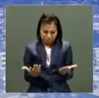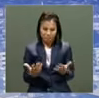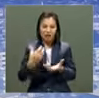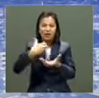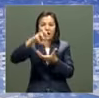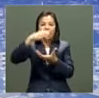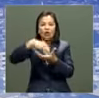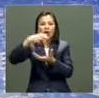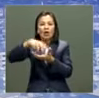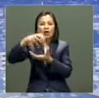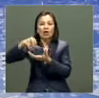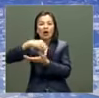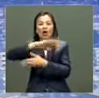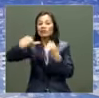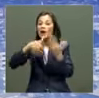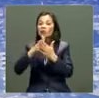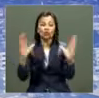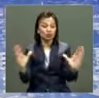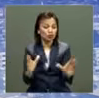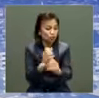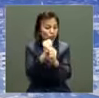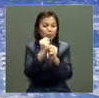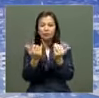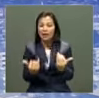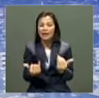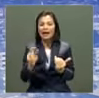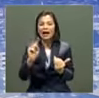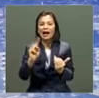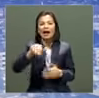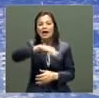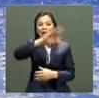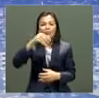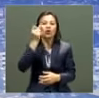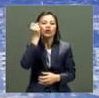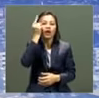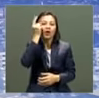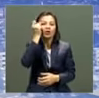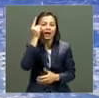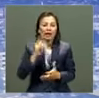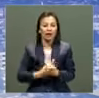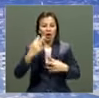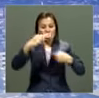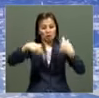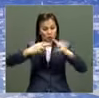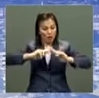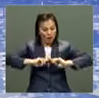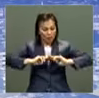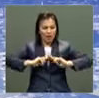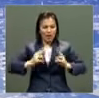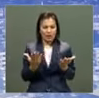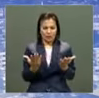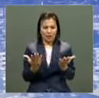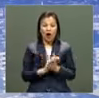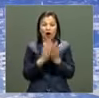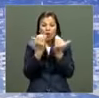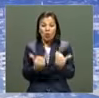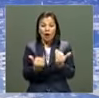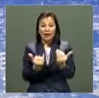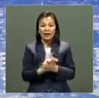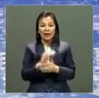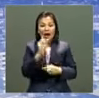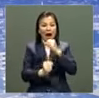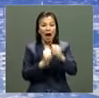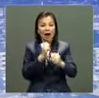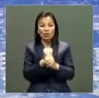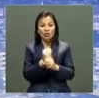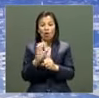ริ่นนำและบอกในรายละเอียดทั้งหมดเพื่อให้ท่านได้เข้าใจแล้วก็ดูแลนะครับตอนนี้วันนี้นี่อายุต่ำกว่า